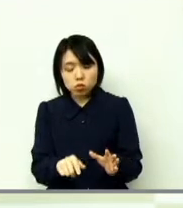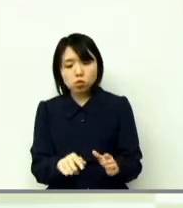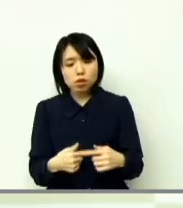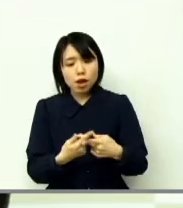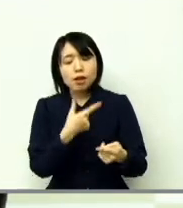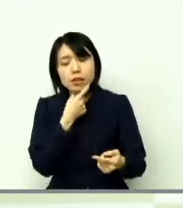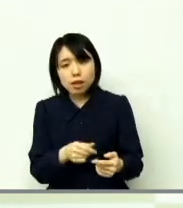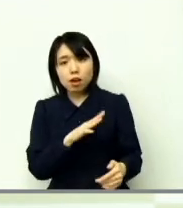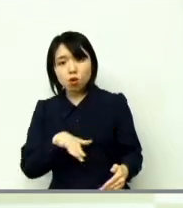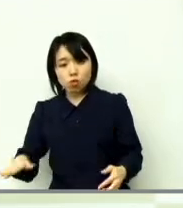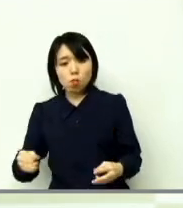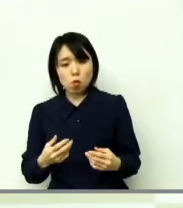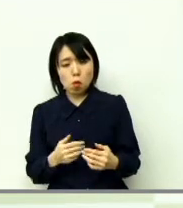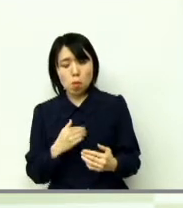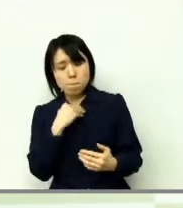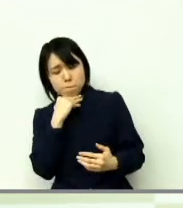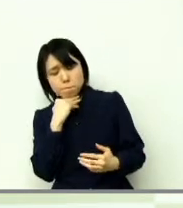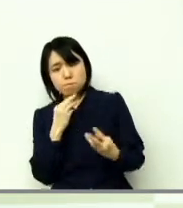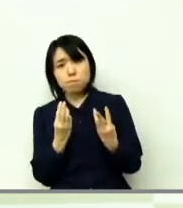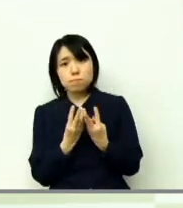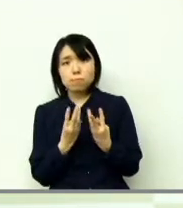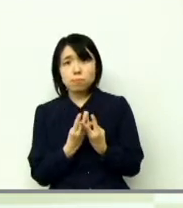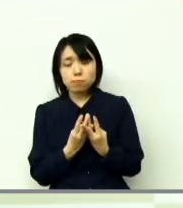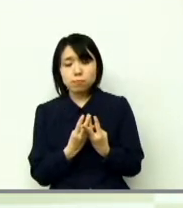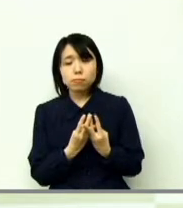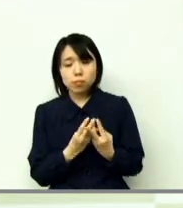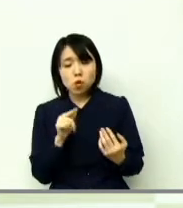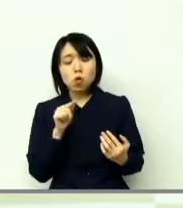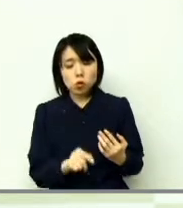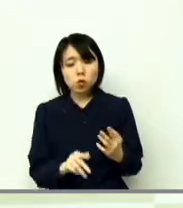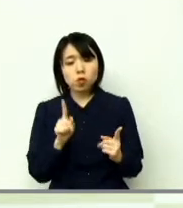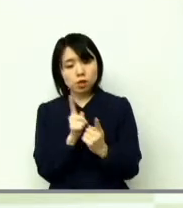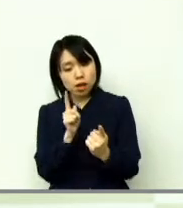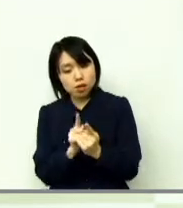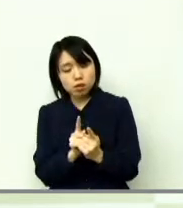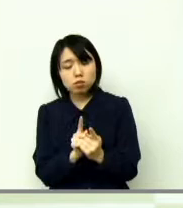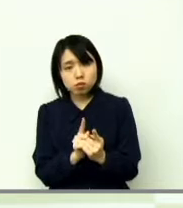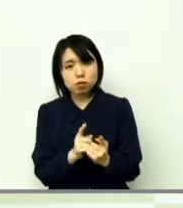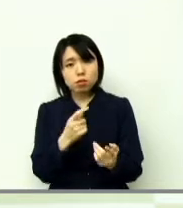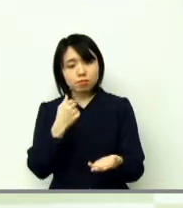の実態と現状分析、対策をお聞かせください。以上です。